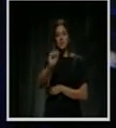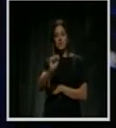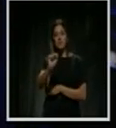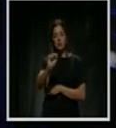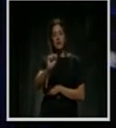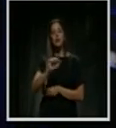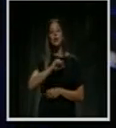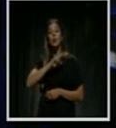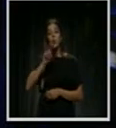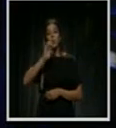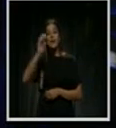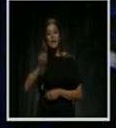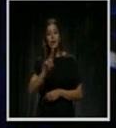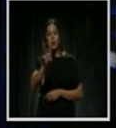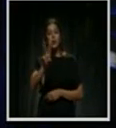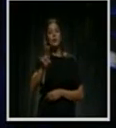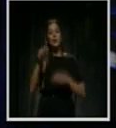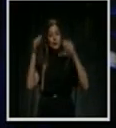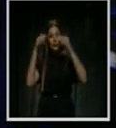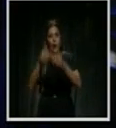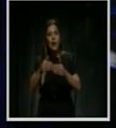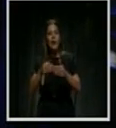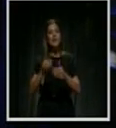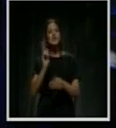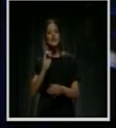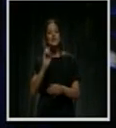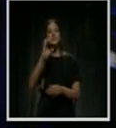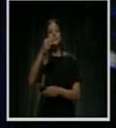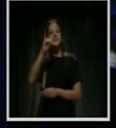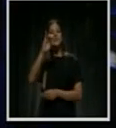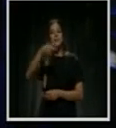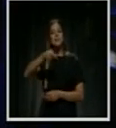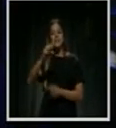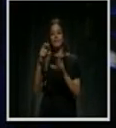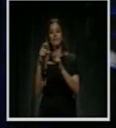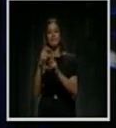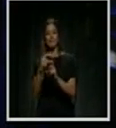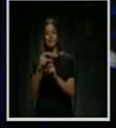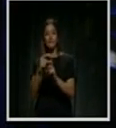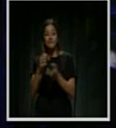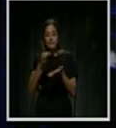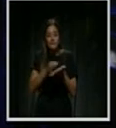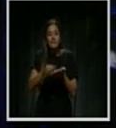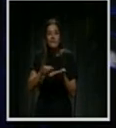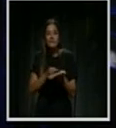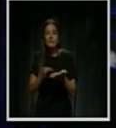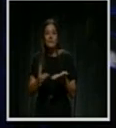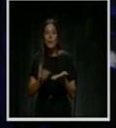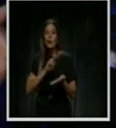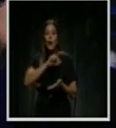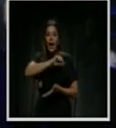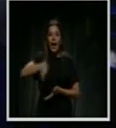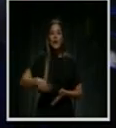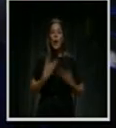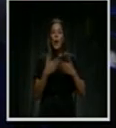propju tittenfasizza l-importanza ta' dak is-settur u aħna nġibu il-fabrika ta' manifattura ta' dawk iċ-chips hawnhekk ġewwa